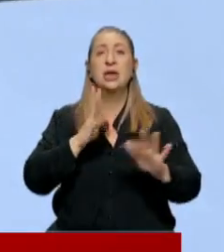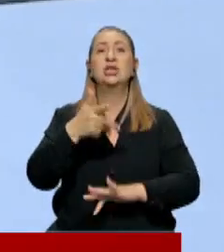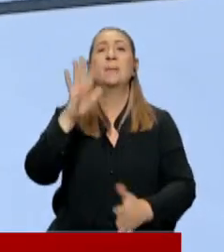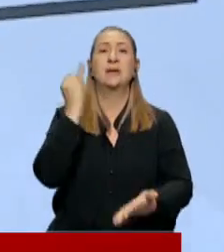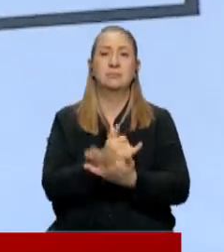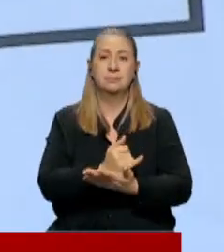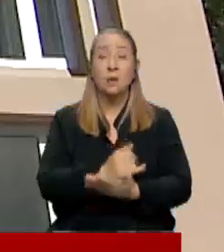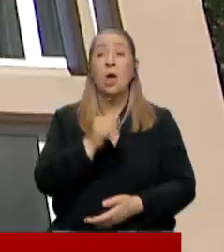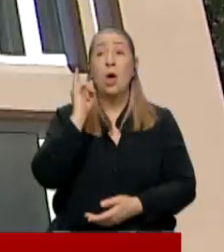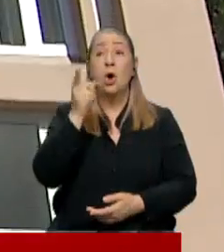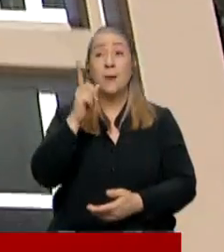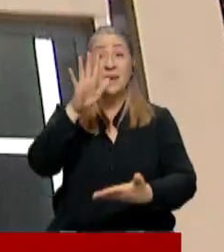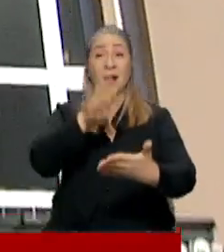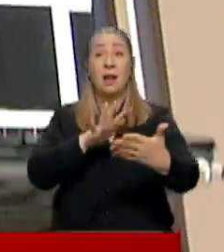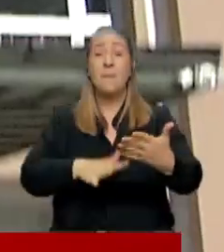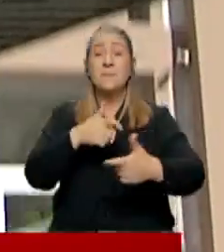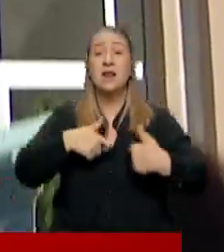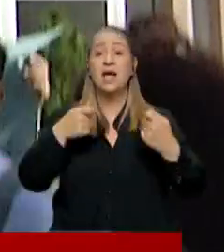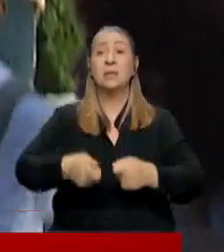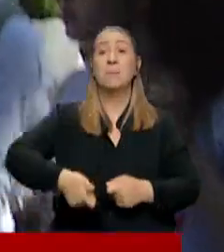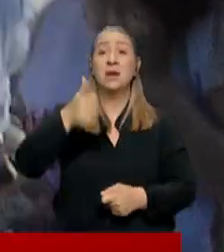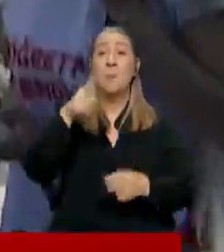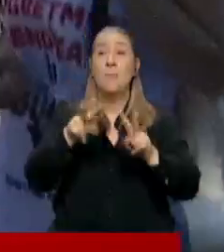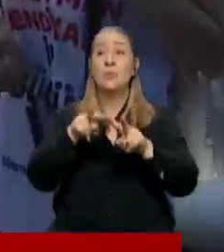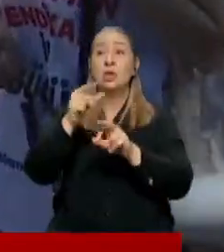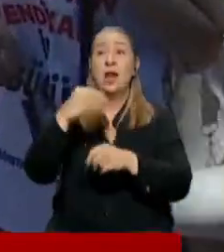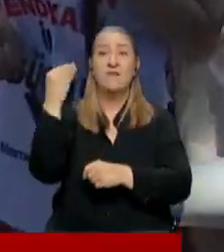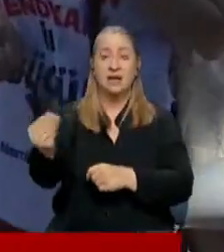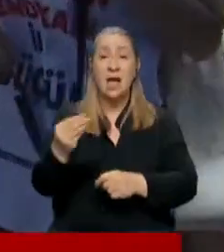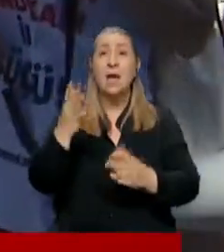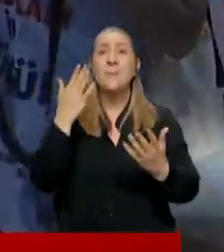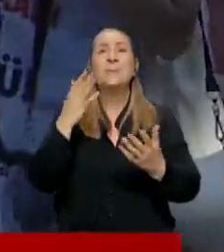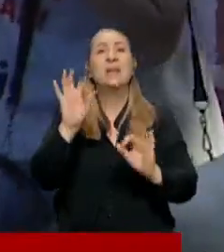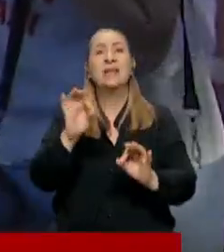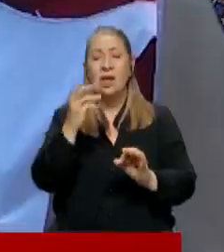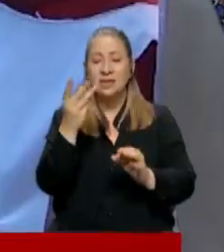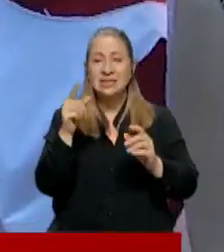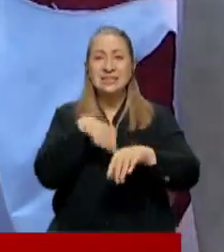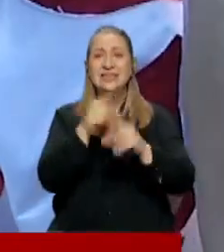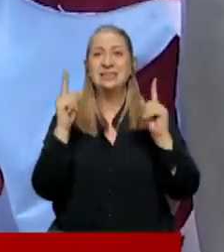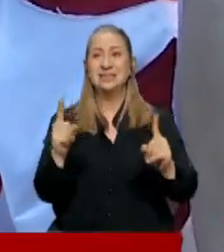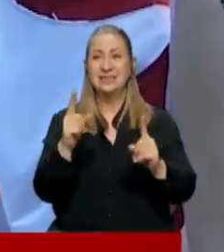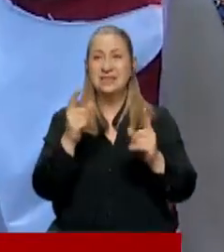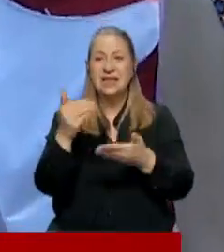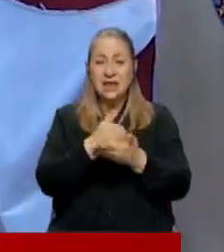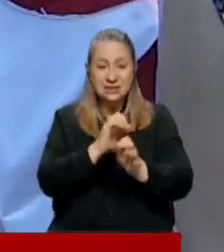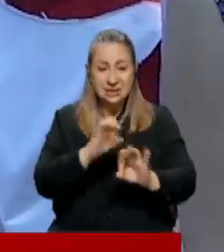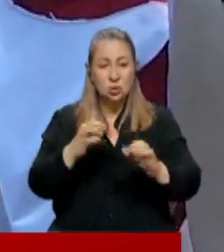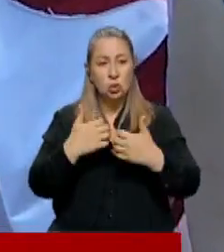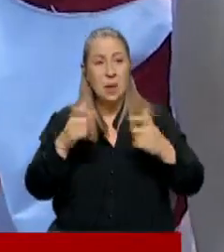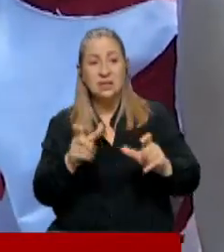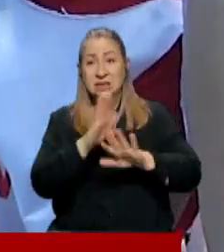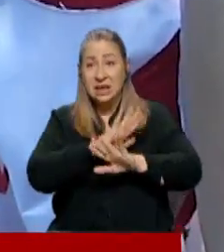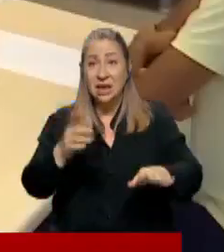geçemedi. Öğretmenler bir karnede Milli Eğitim Bakanı Mahmut Özer'e verdi. Mevsimlik işçi gibi çalıştıktan sonra gelirsiz ve güvencesiz